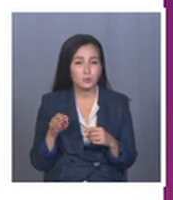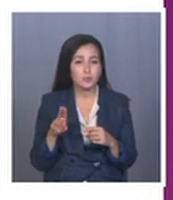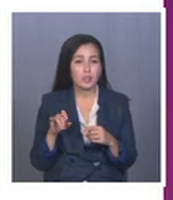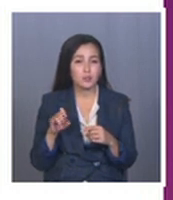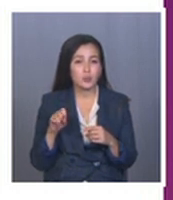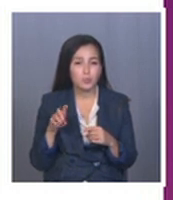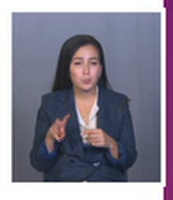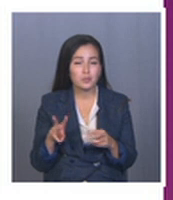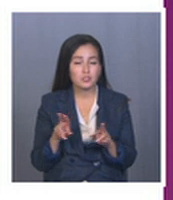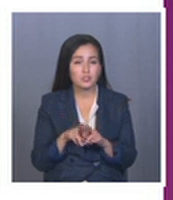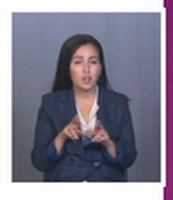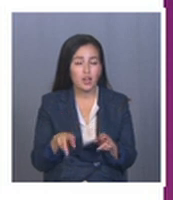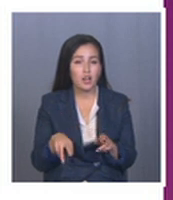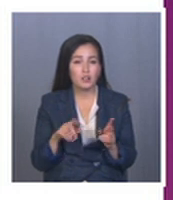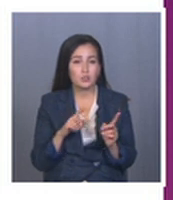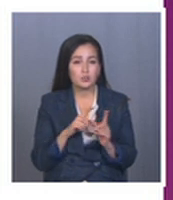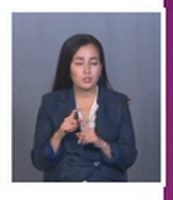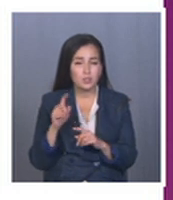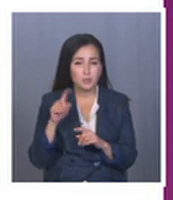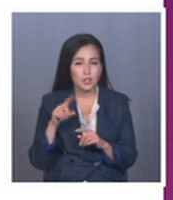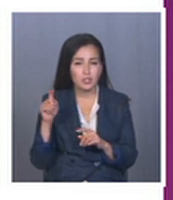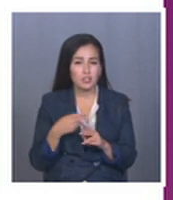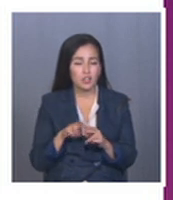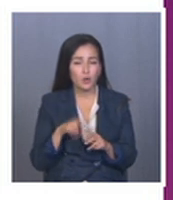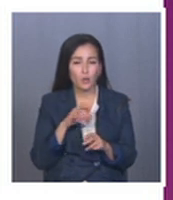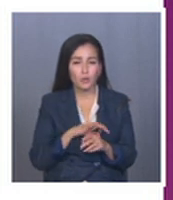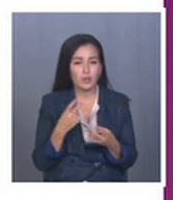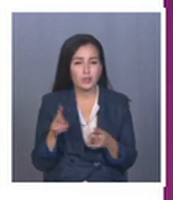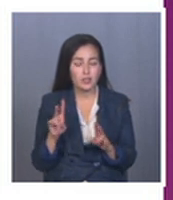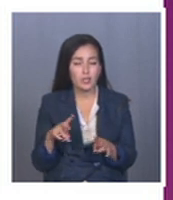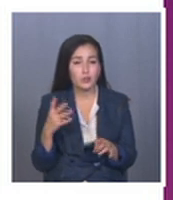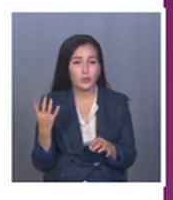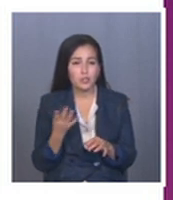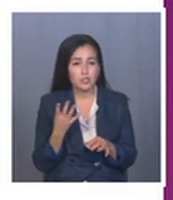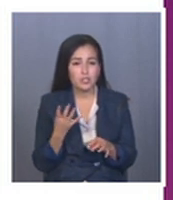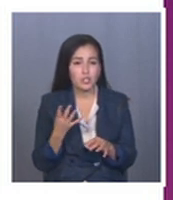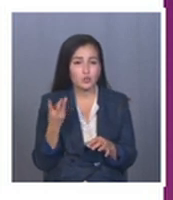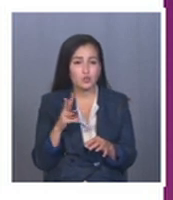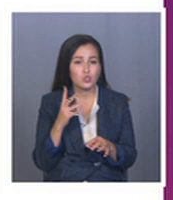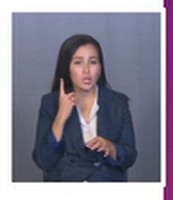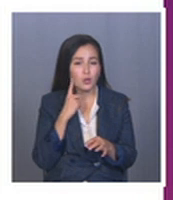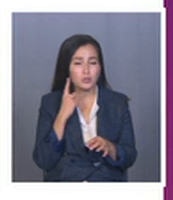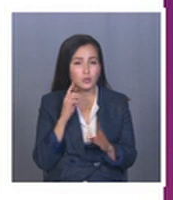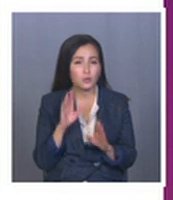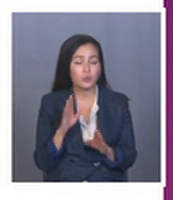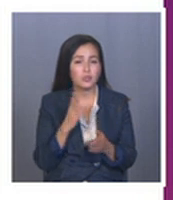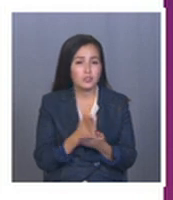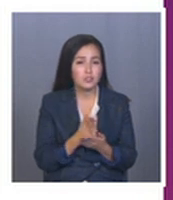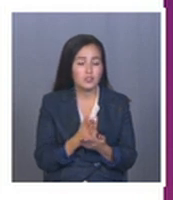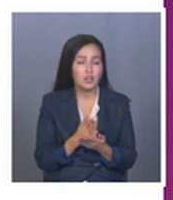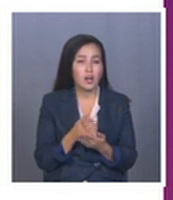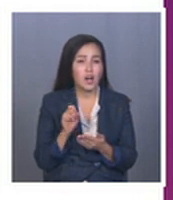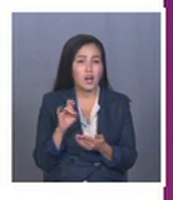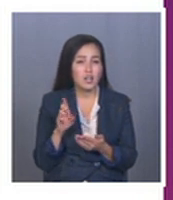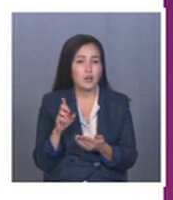сияқты диакритикалық белгілерді қолданбау. Төртіншіден, үш дауыстыға ғана негізделген араб